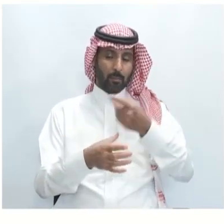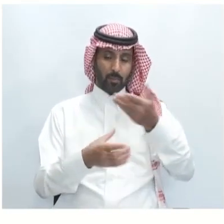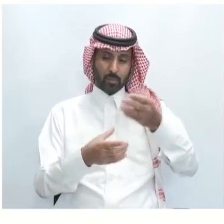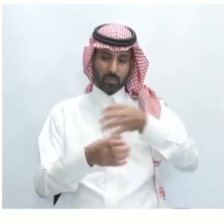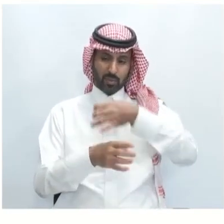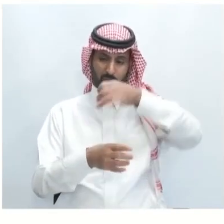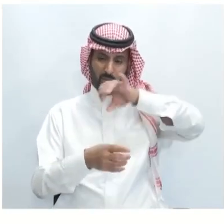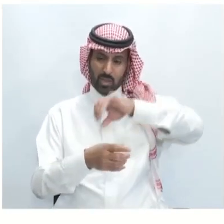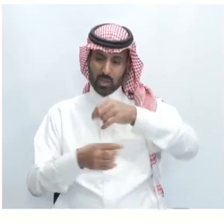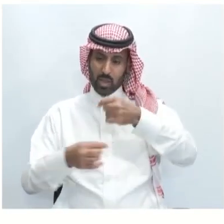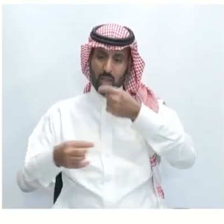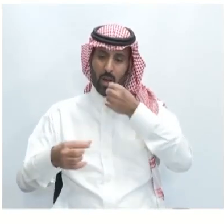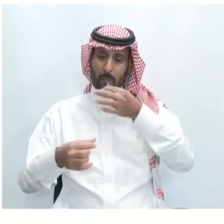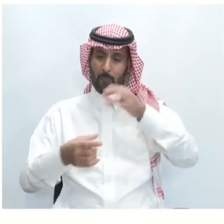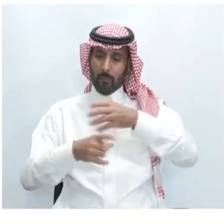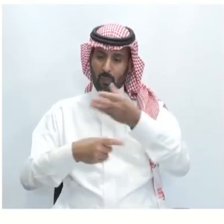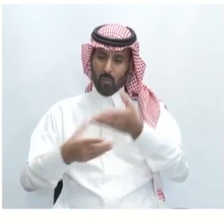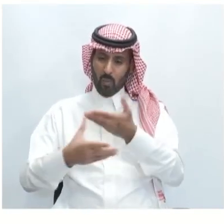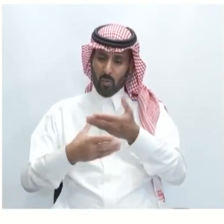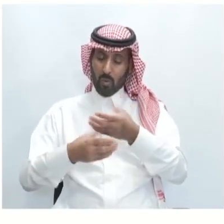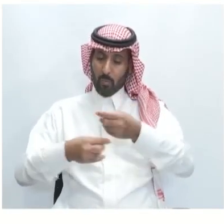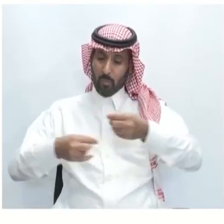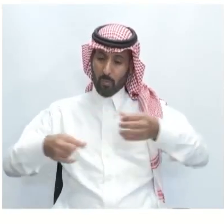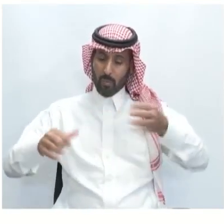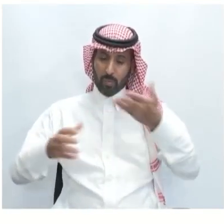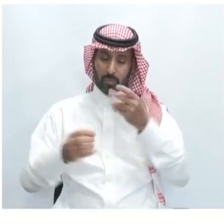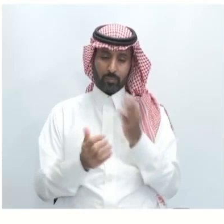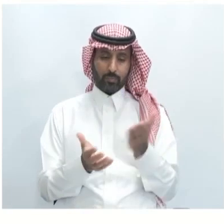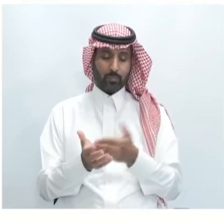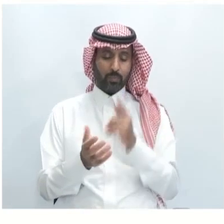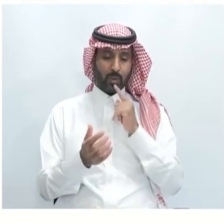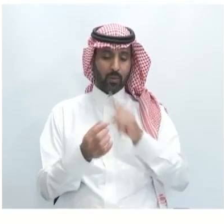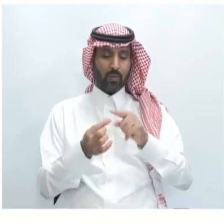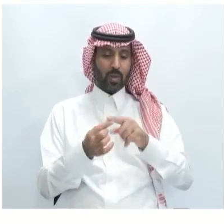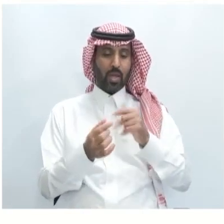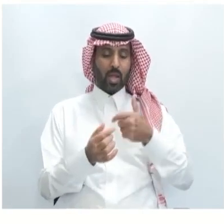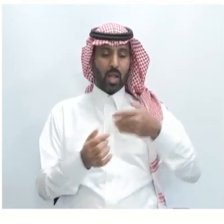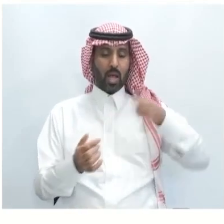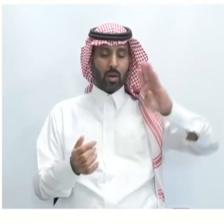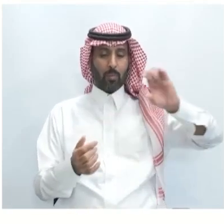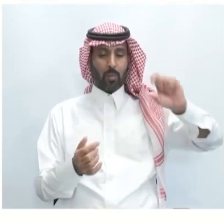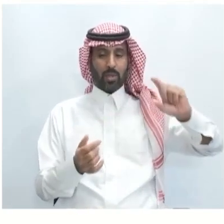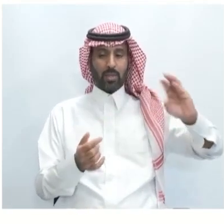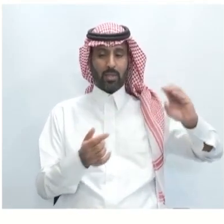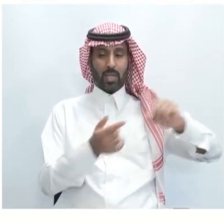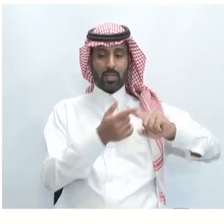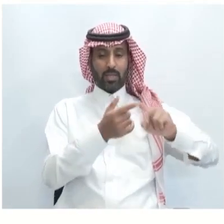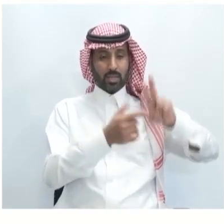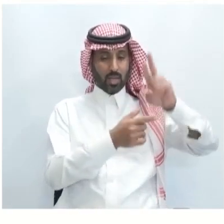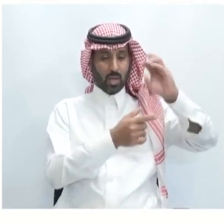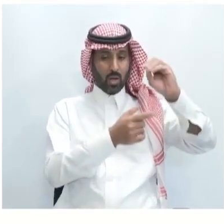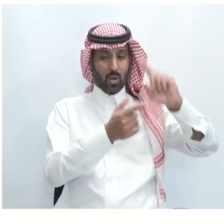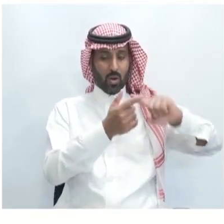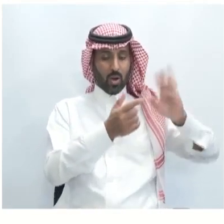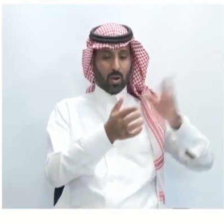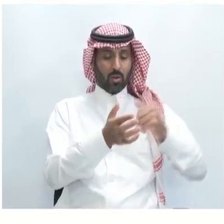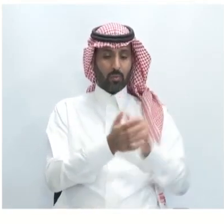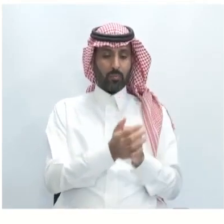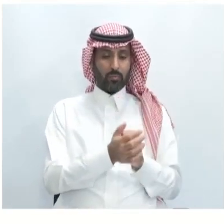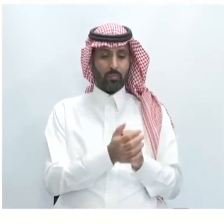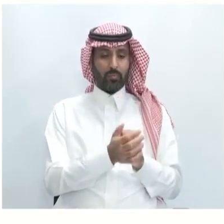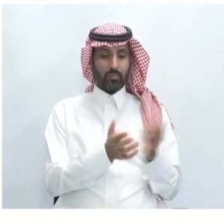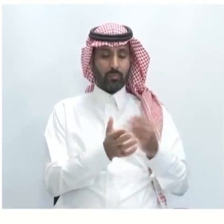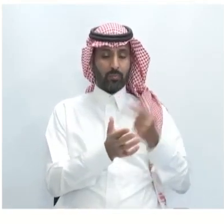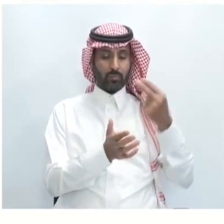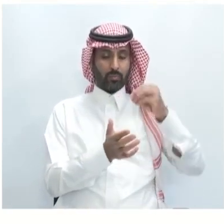يوجد فيها توجد فيها مجموعه الكربونيه توجد فيها مجموعه الهيدروكسيل وهي اساسا مجموعات قطبيه لذلك ستذوب في